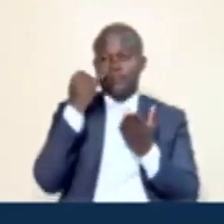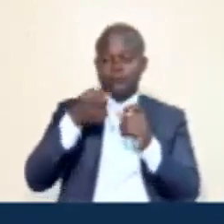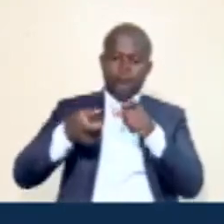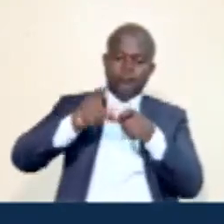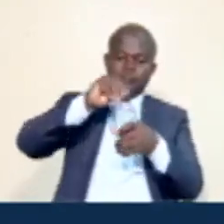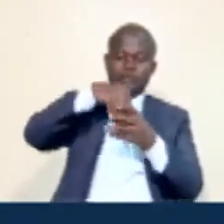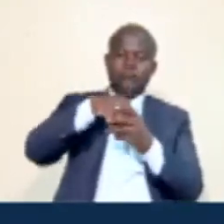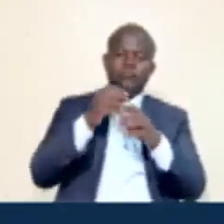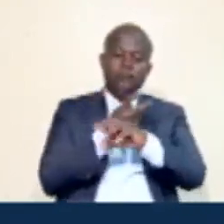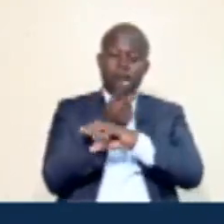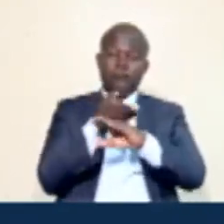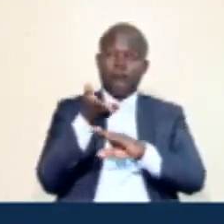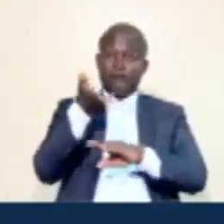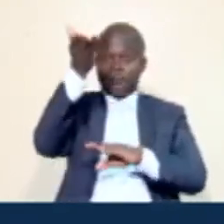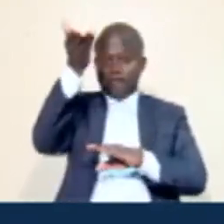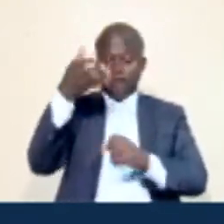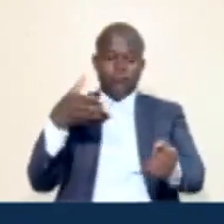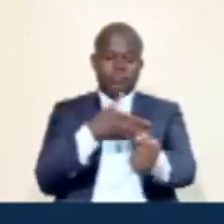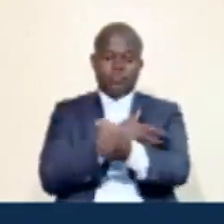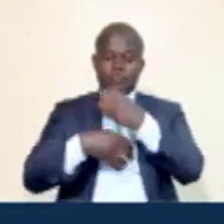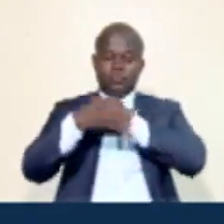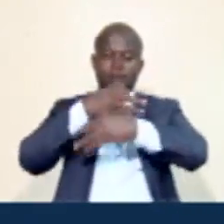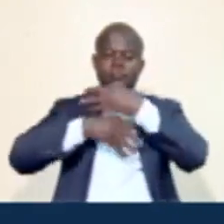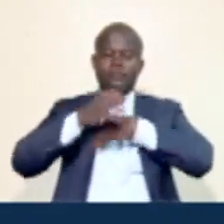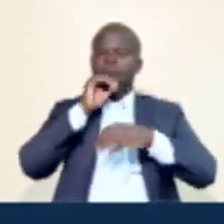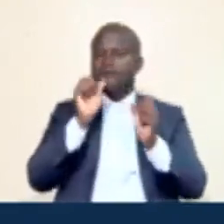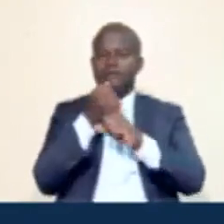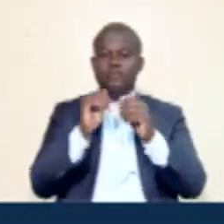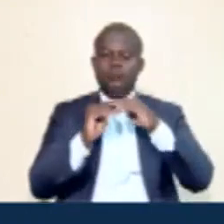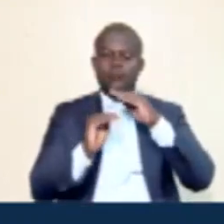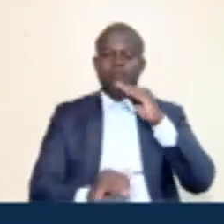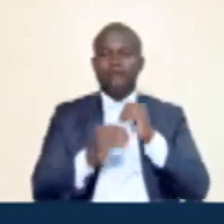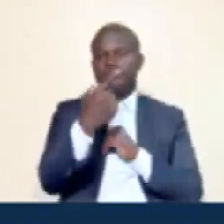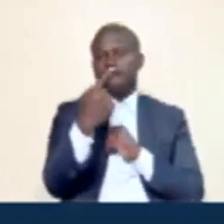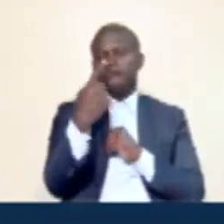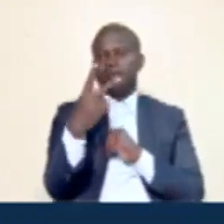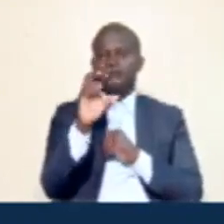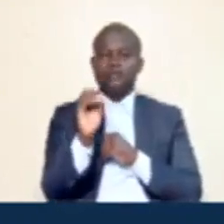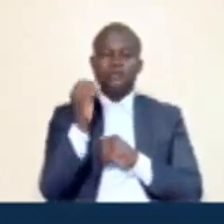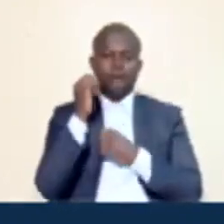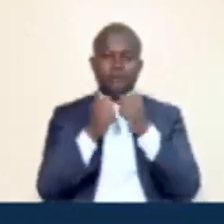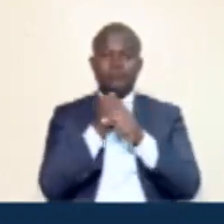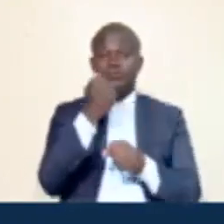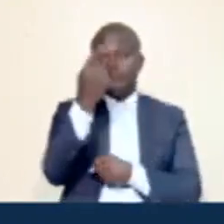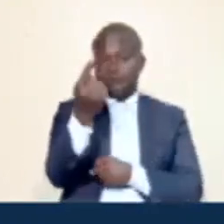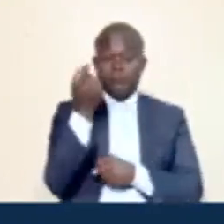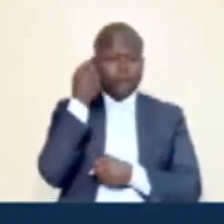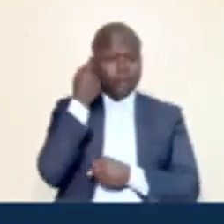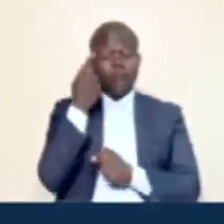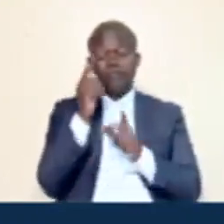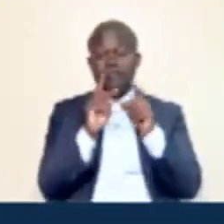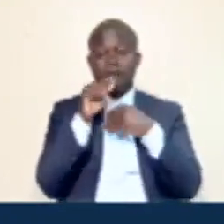twongiyemo n'amasaha y'ikirenga ubushobozi bw'uruganda nibuze ntushobora kujya munsi 120 ku mwaka y'amapoto umuturage